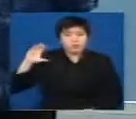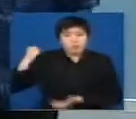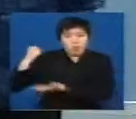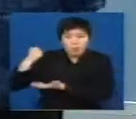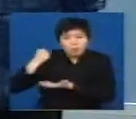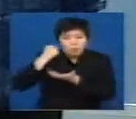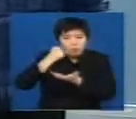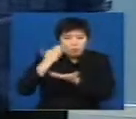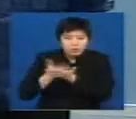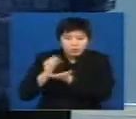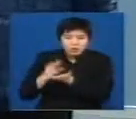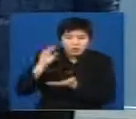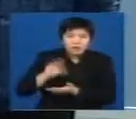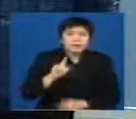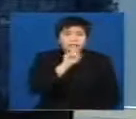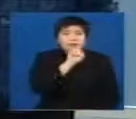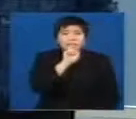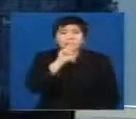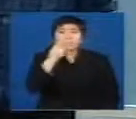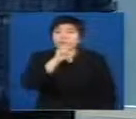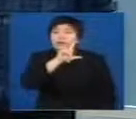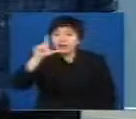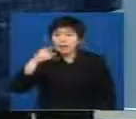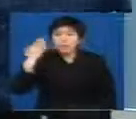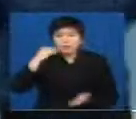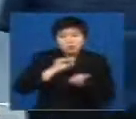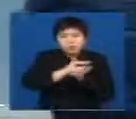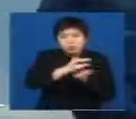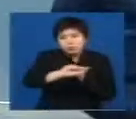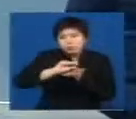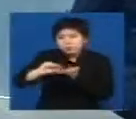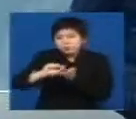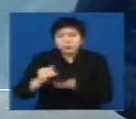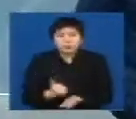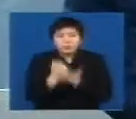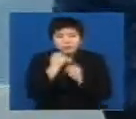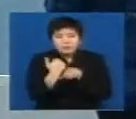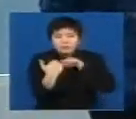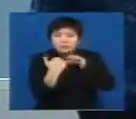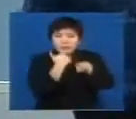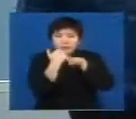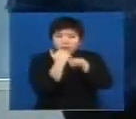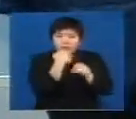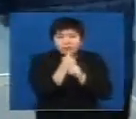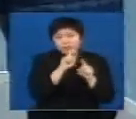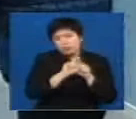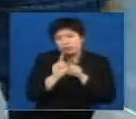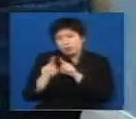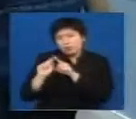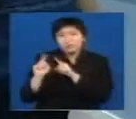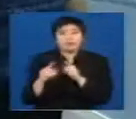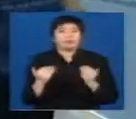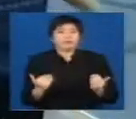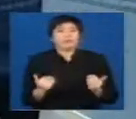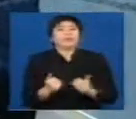งินกองกลางอยู่แสน20,000ล้านที่จะไปช่วยเยอะแยะไปหมดเลยทำถนนหนทางโครงสร้างต่างๆนะ